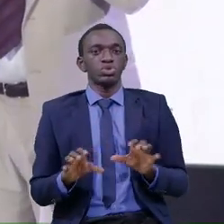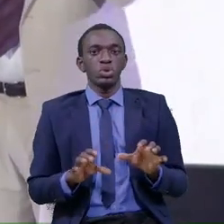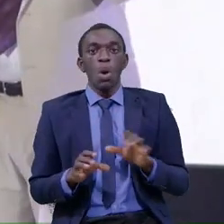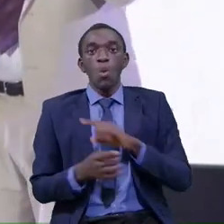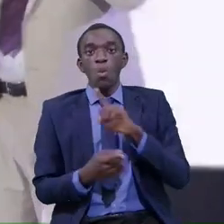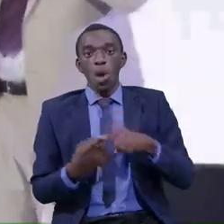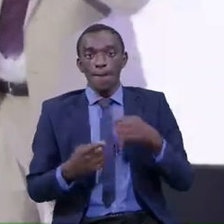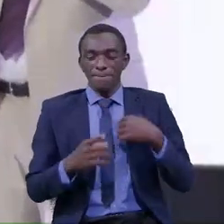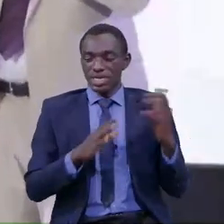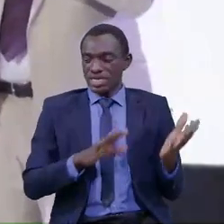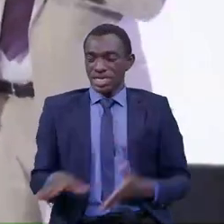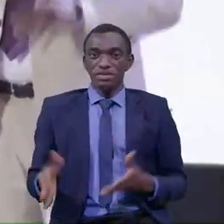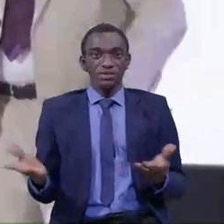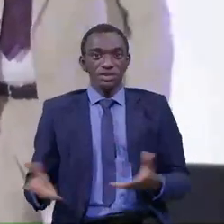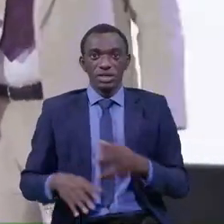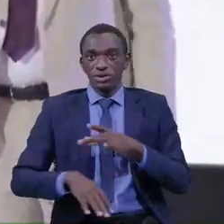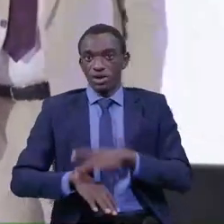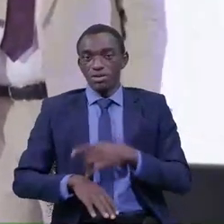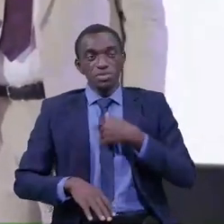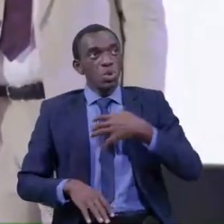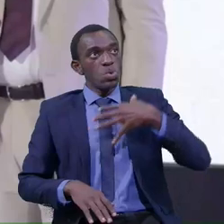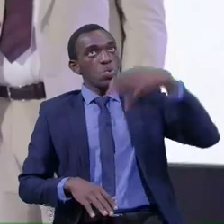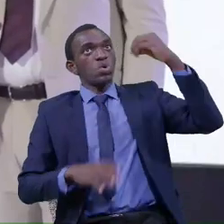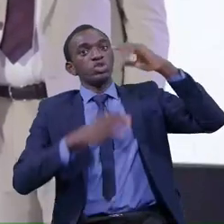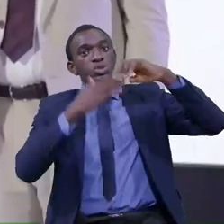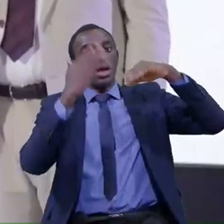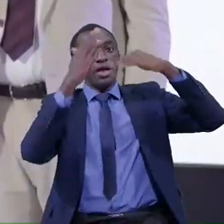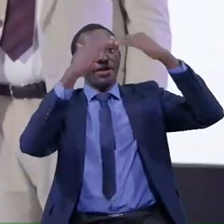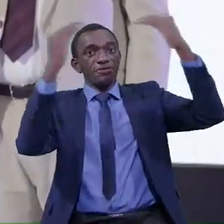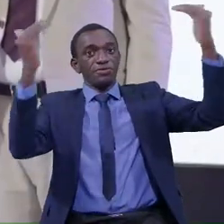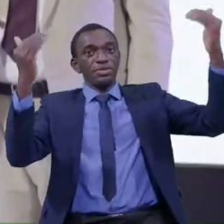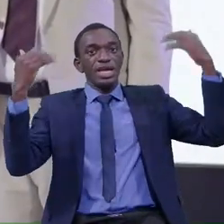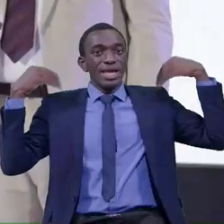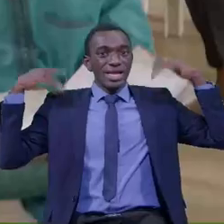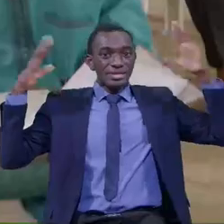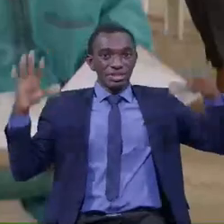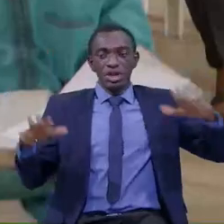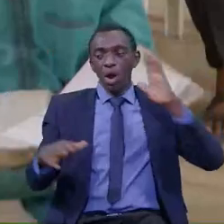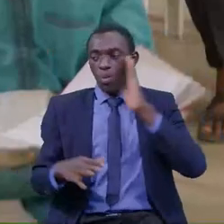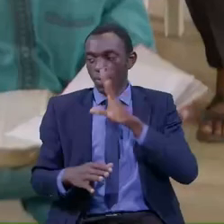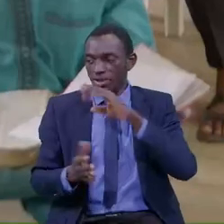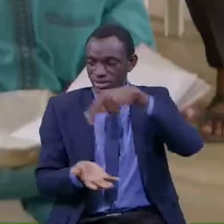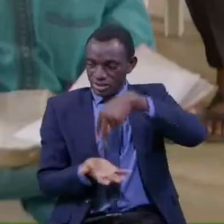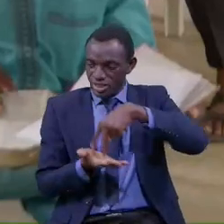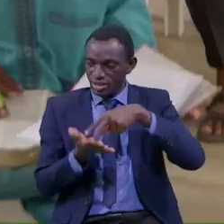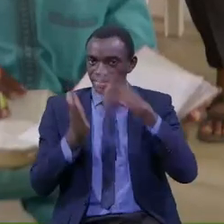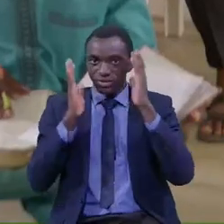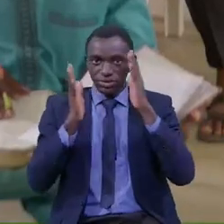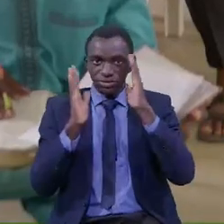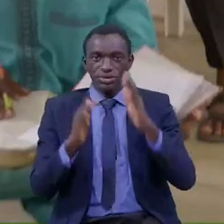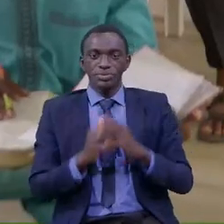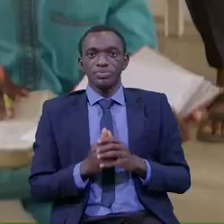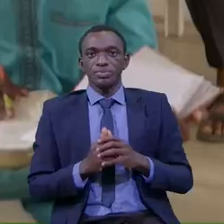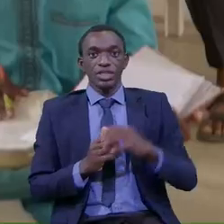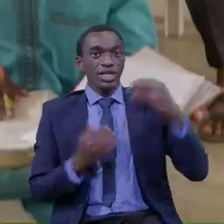terre, tu iras dans l'au-delà, les anges seront debout pour t'accueillir.